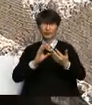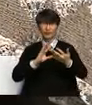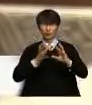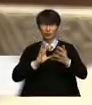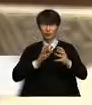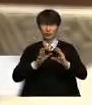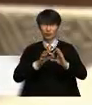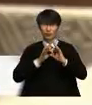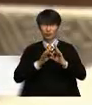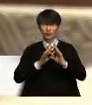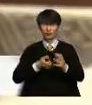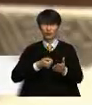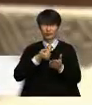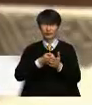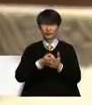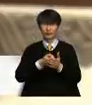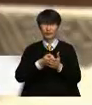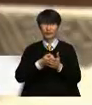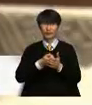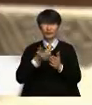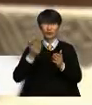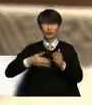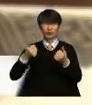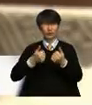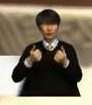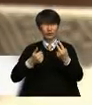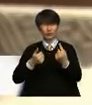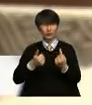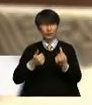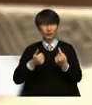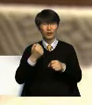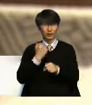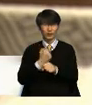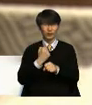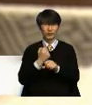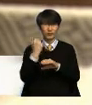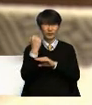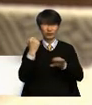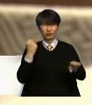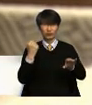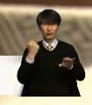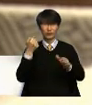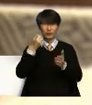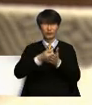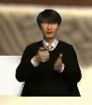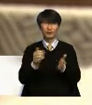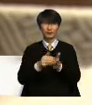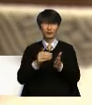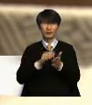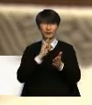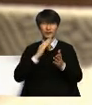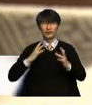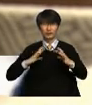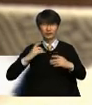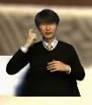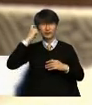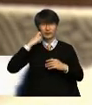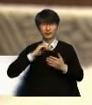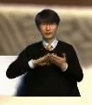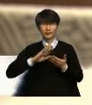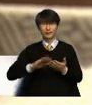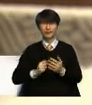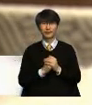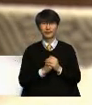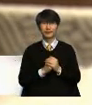해서 정회를 했었든지 그걸 토대로 결정을 지었다. 저는 그걸 굉장히 자랑스럽게